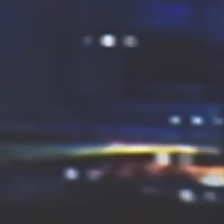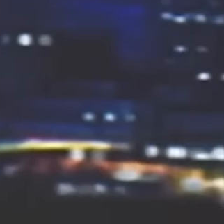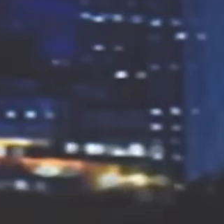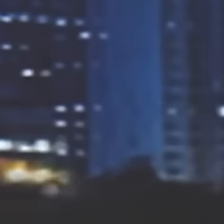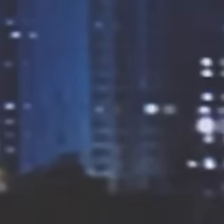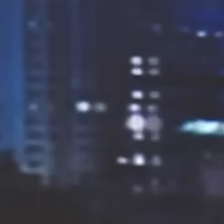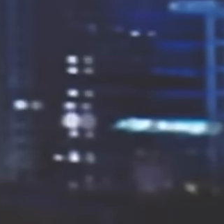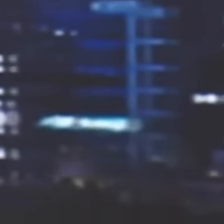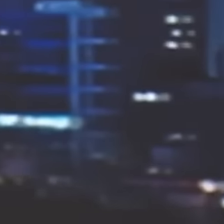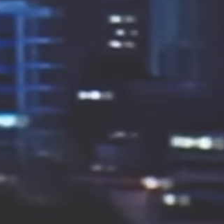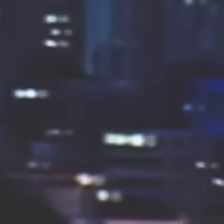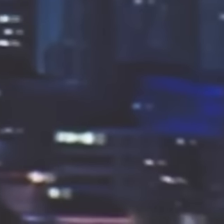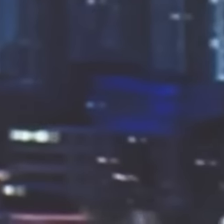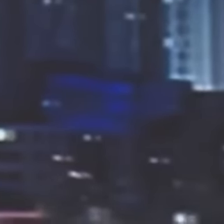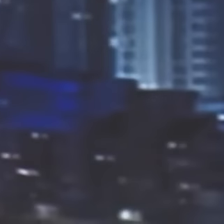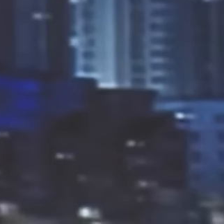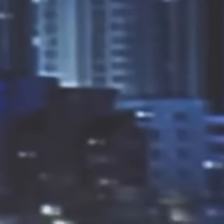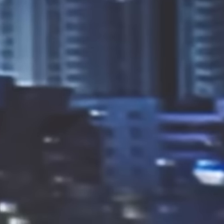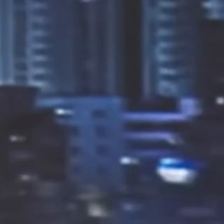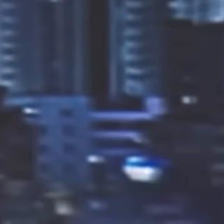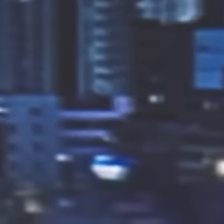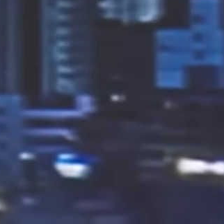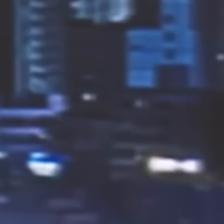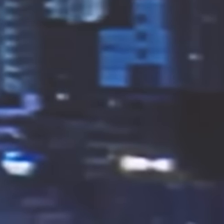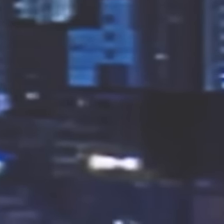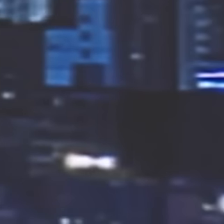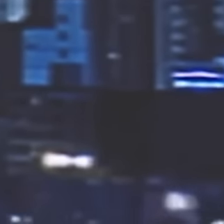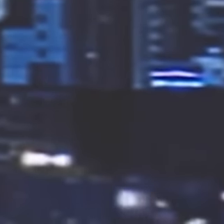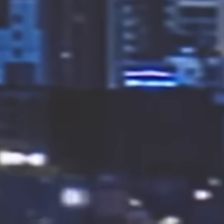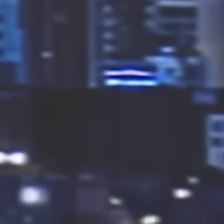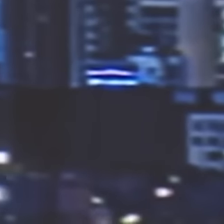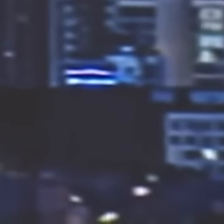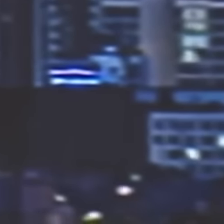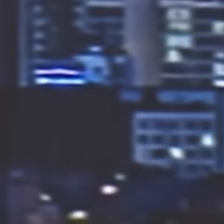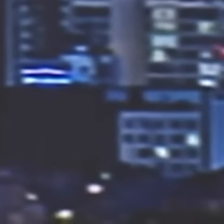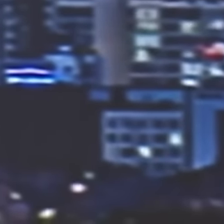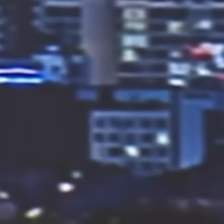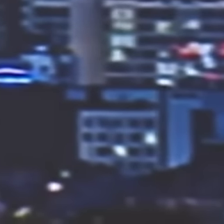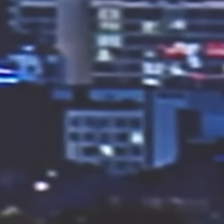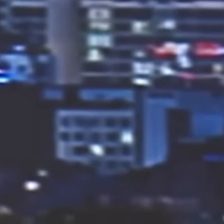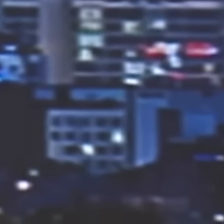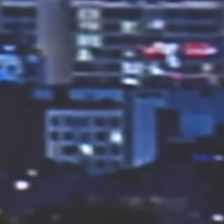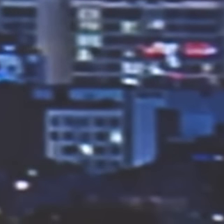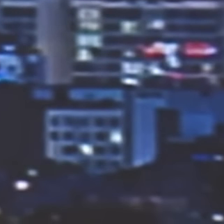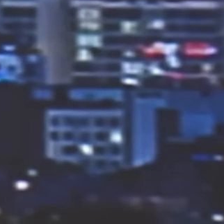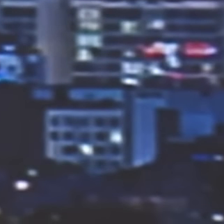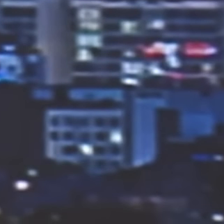JTBC 뉴스를 시청해 주신 여러분 고맙습니다. 저희는 저녁 6시 50분 뉴스룸에서 뵙겠습니다.